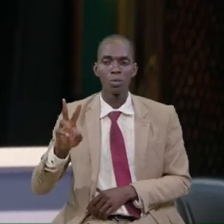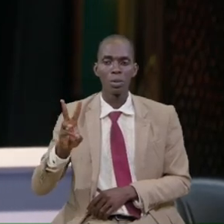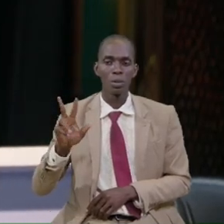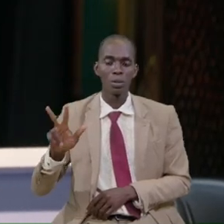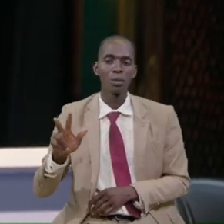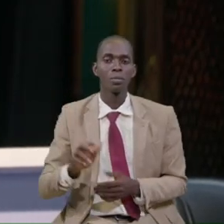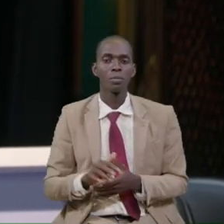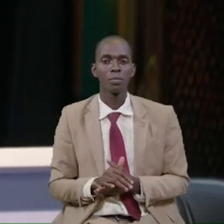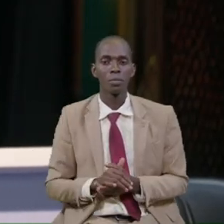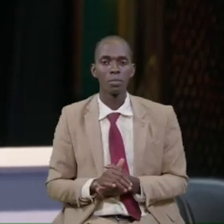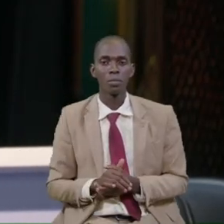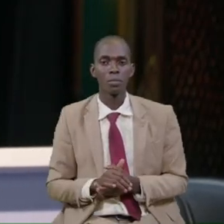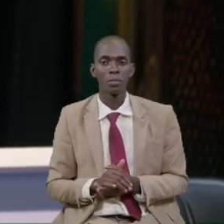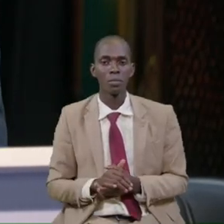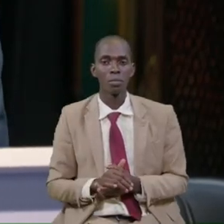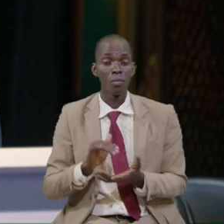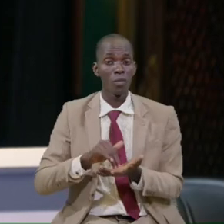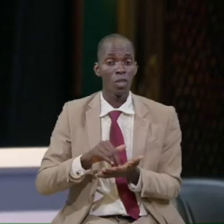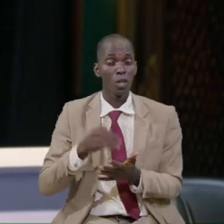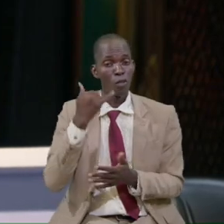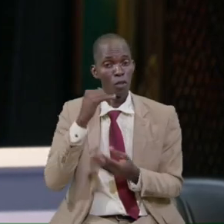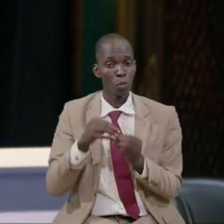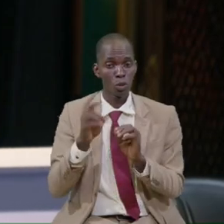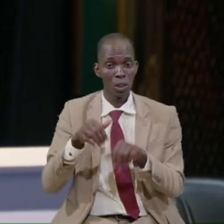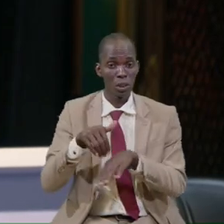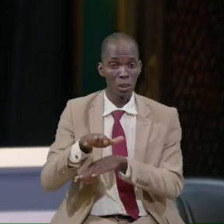92 63. Encore. Plus